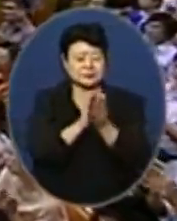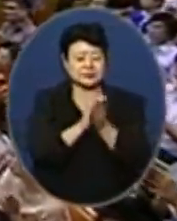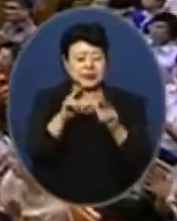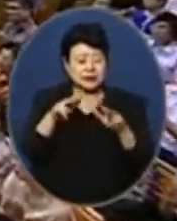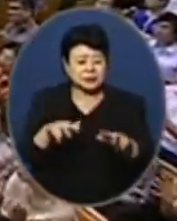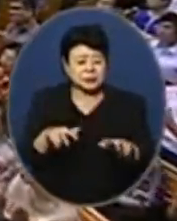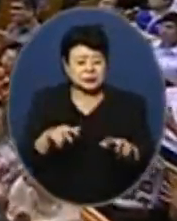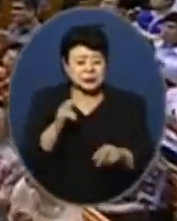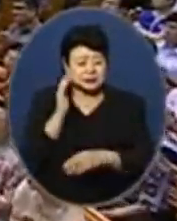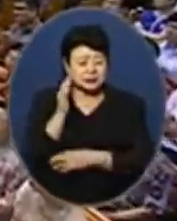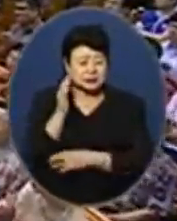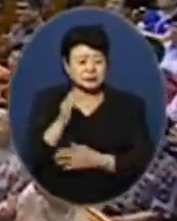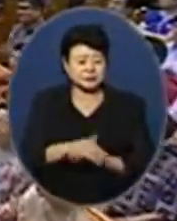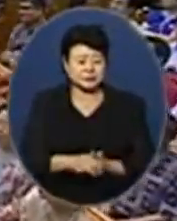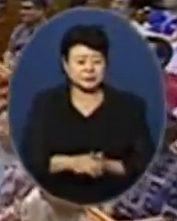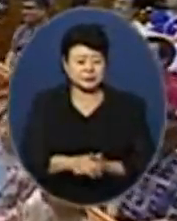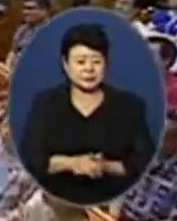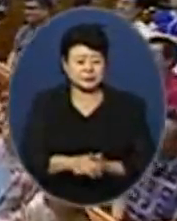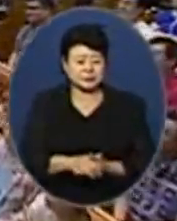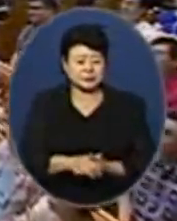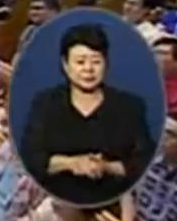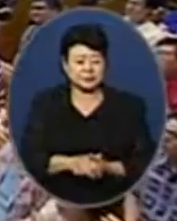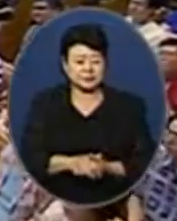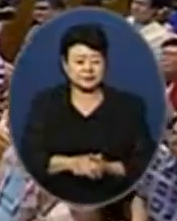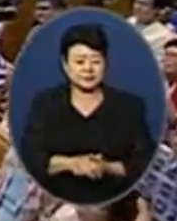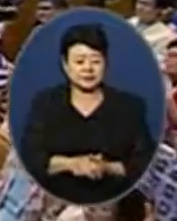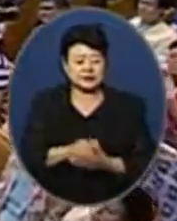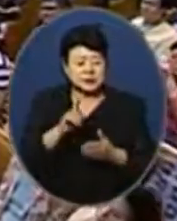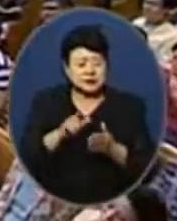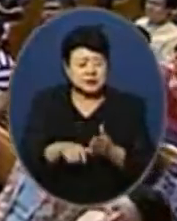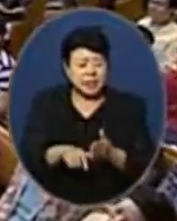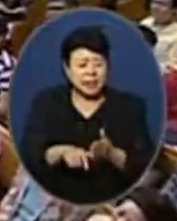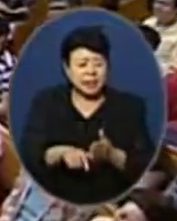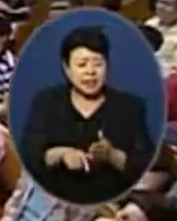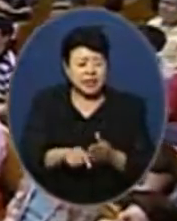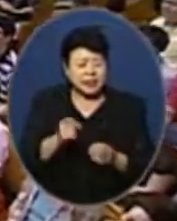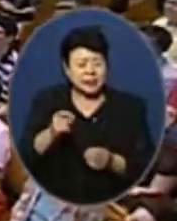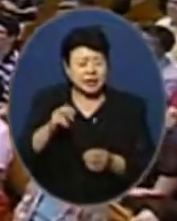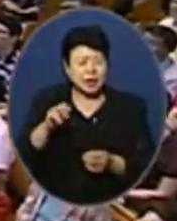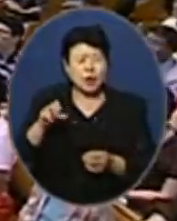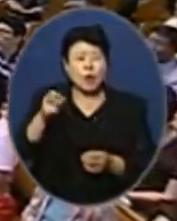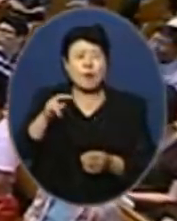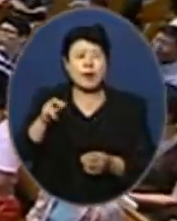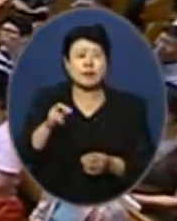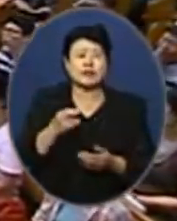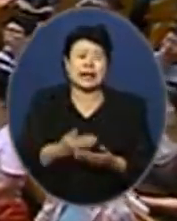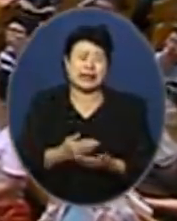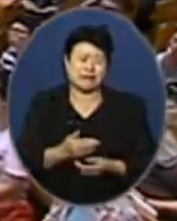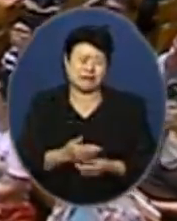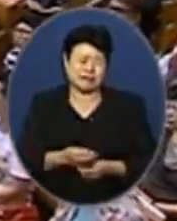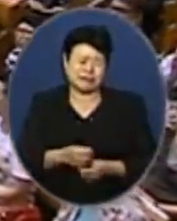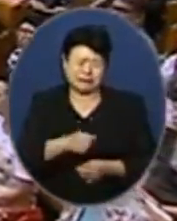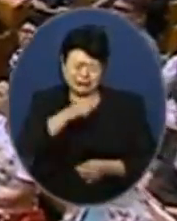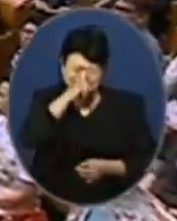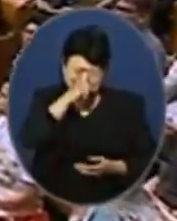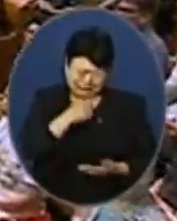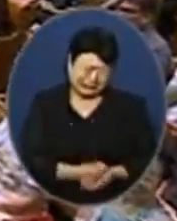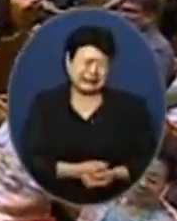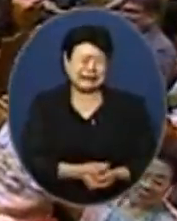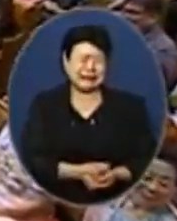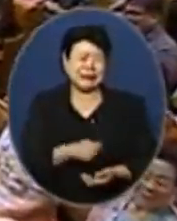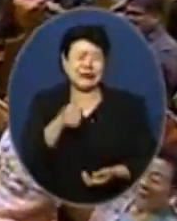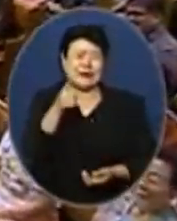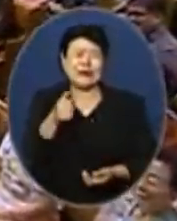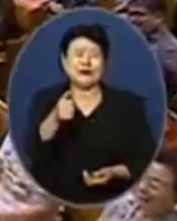지금 제가 만약 후회나는 일이 있다고 할 것 같으면은 그때 내가 왜 한 달에 500불씩 달라고 그러지 않고 겨우 50불씩 달라고